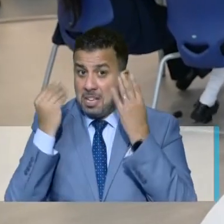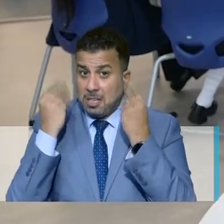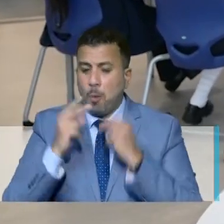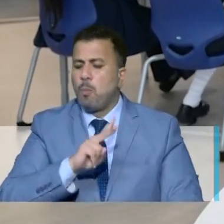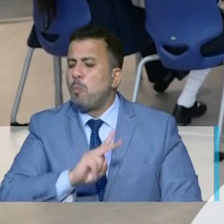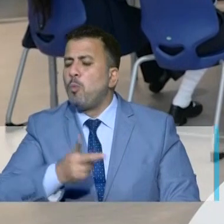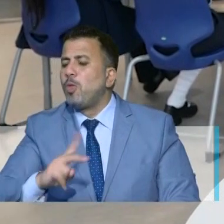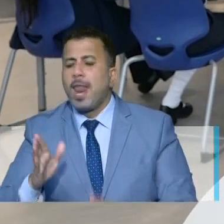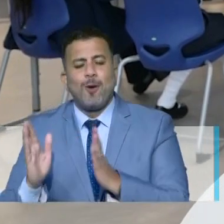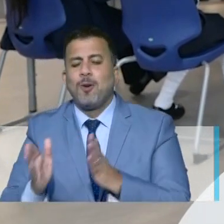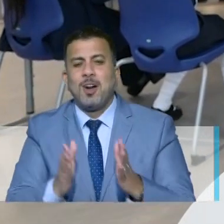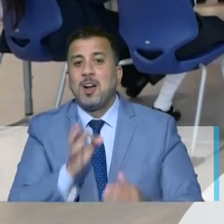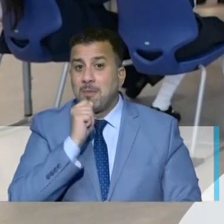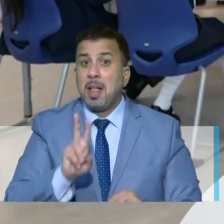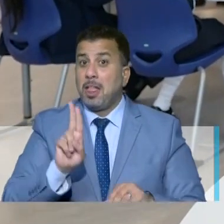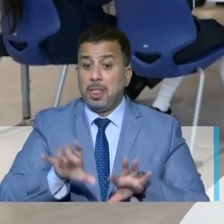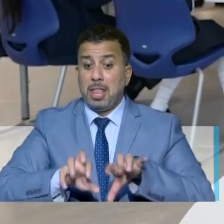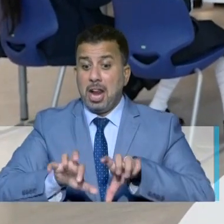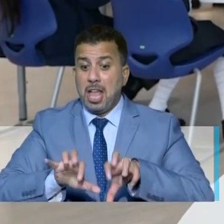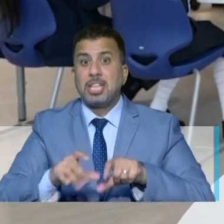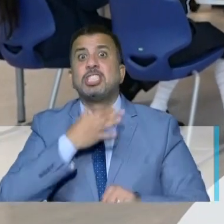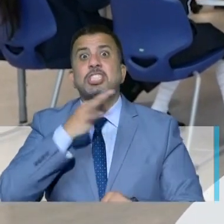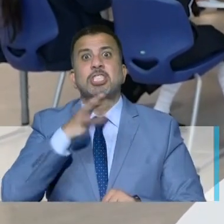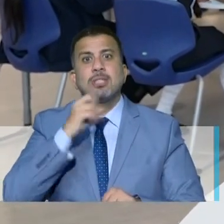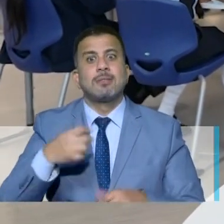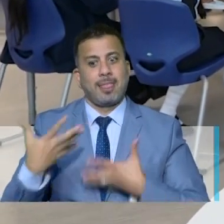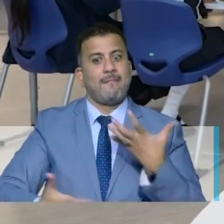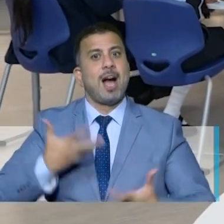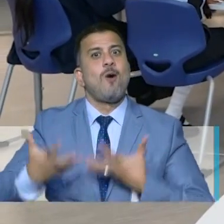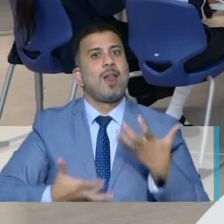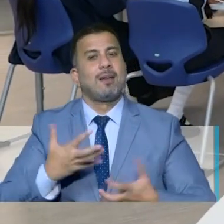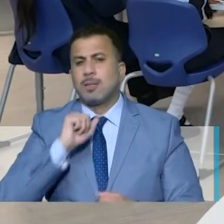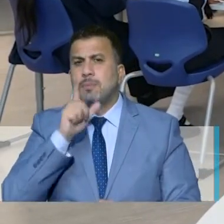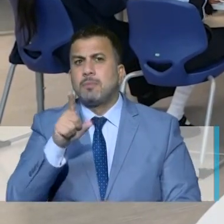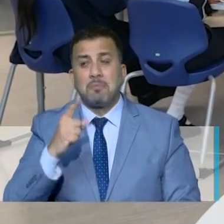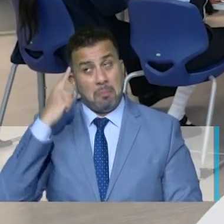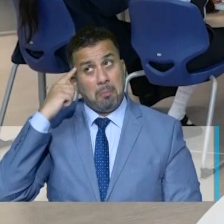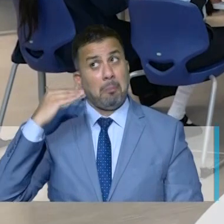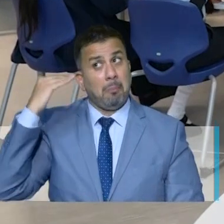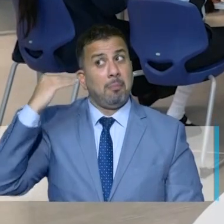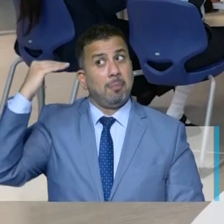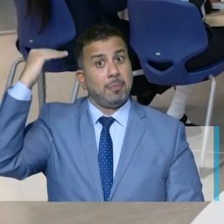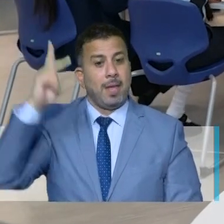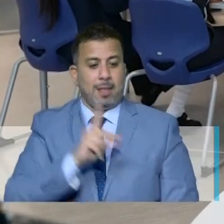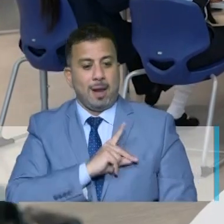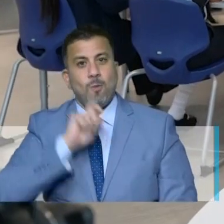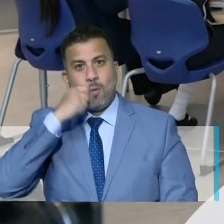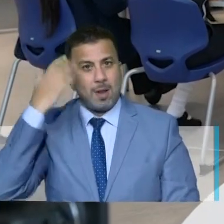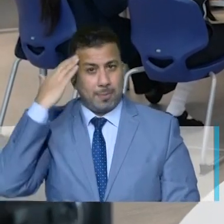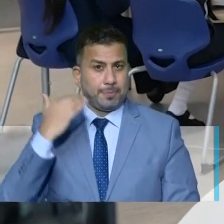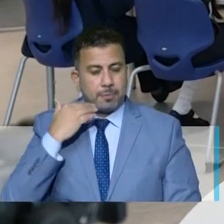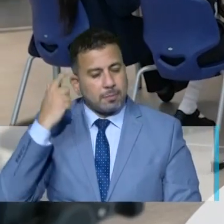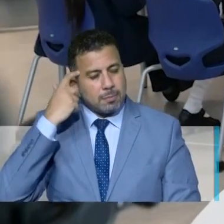متنوعه يستخدم بها التقنيات التعليميه الحديثه والتفاعليه ما ينمي من مهارات الطلاب والطالبات